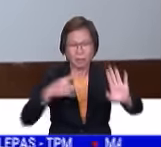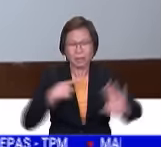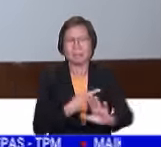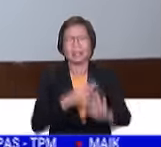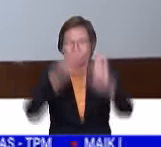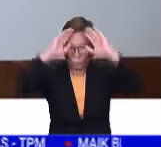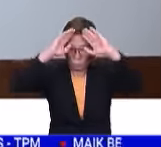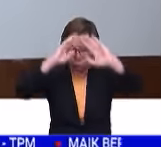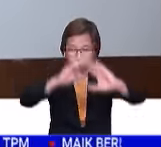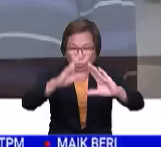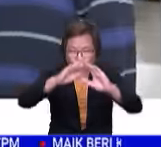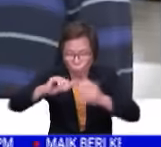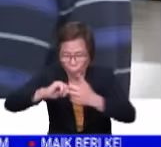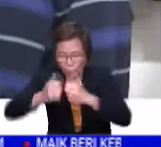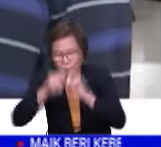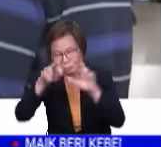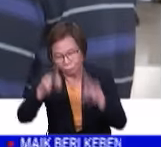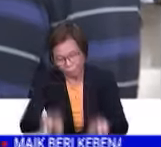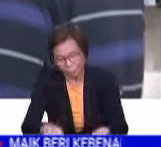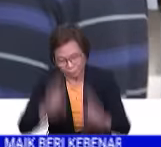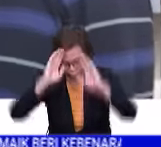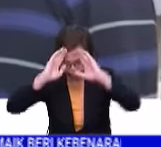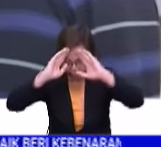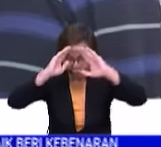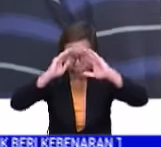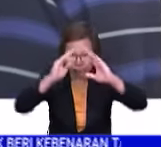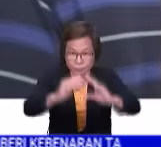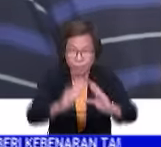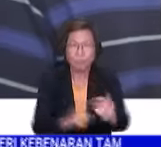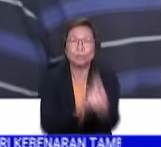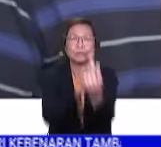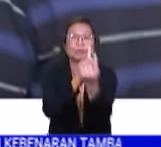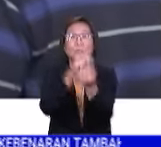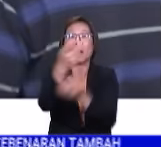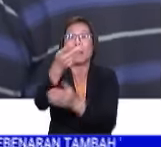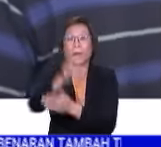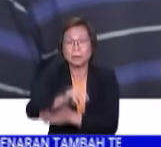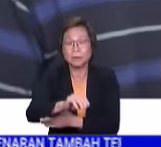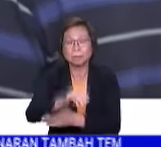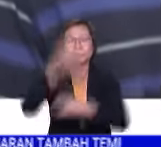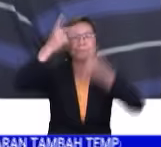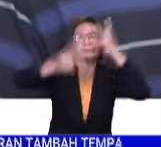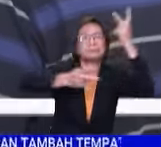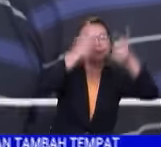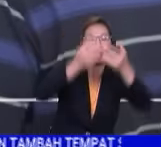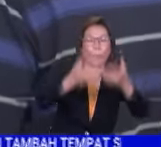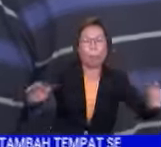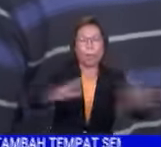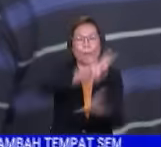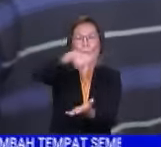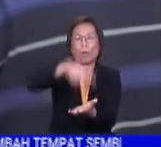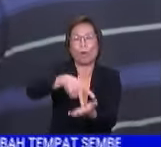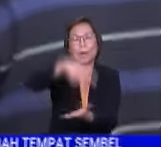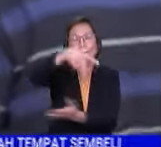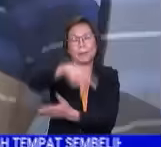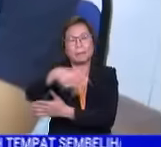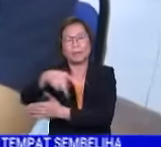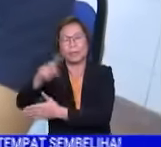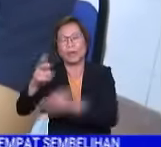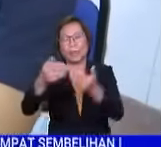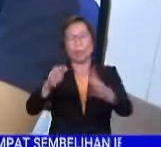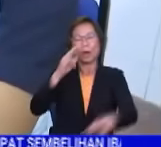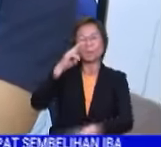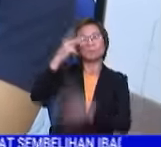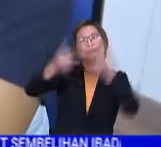menangani masalah-masalah rakyat. Beliau ditemui RTM selepas melawat pembukaan pusat pemberian vaksin